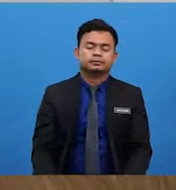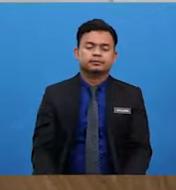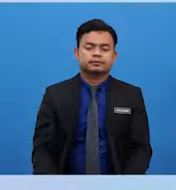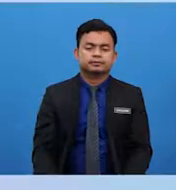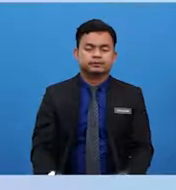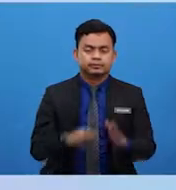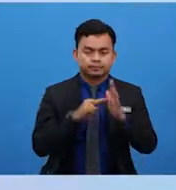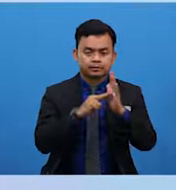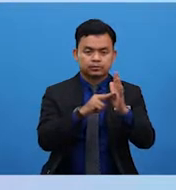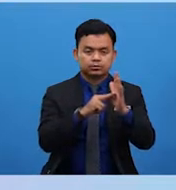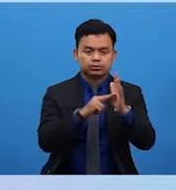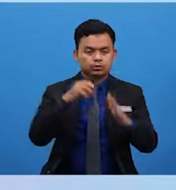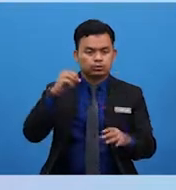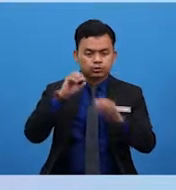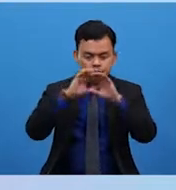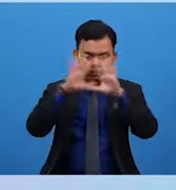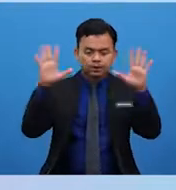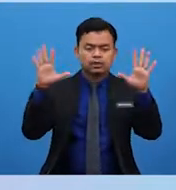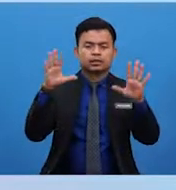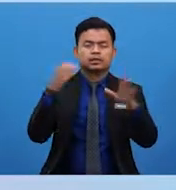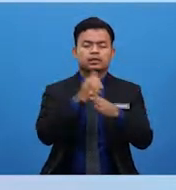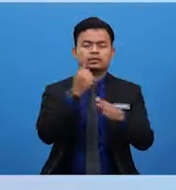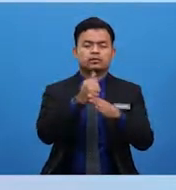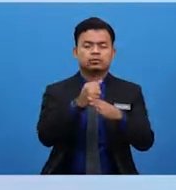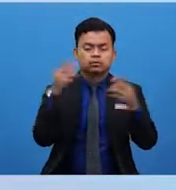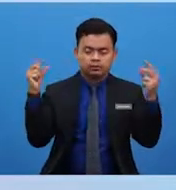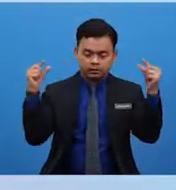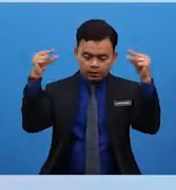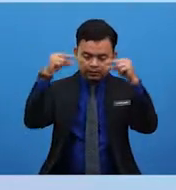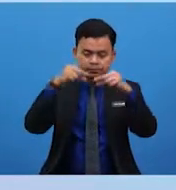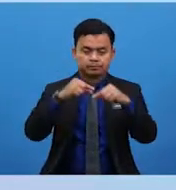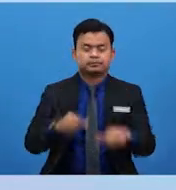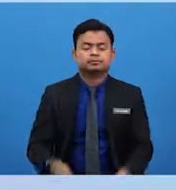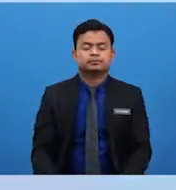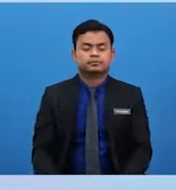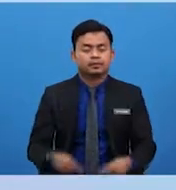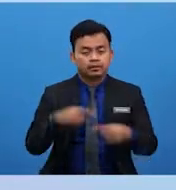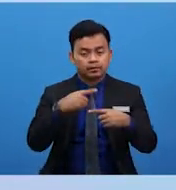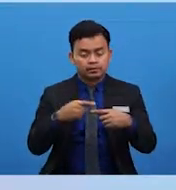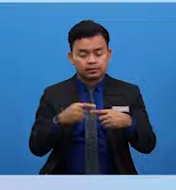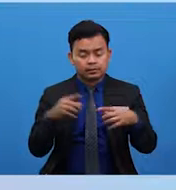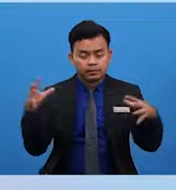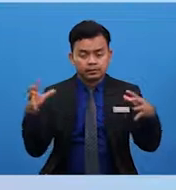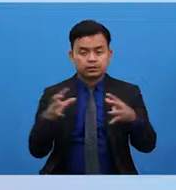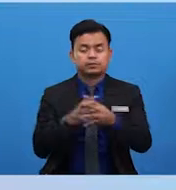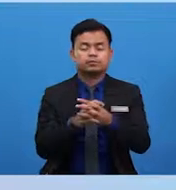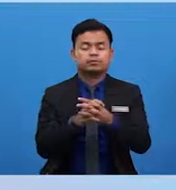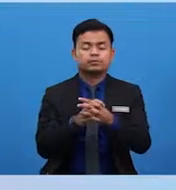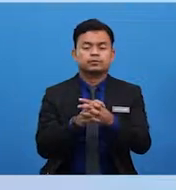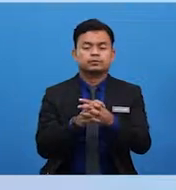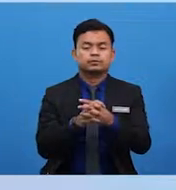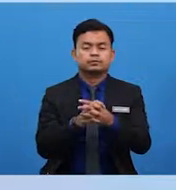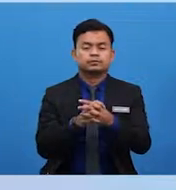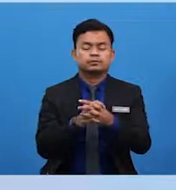merujuk kepada kecerahan atau kegelapan Rona warna itu sendiri oke apabila berlaku pencampuran pigmen